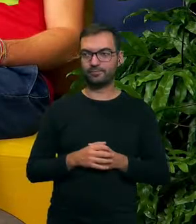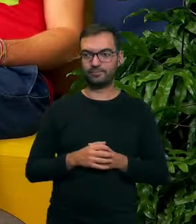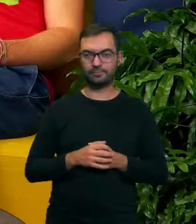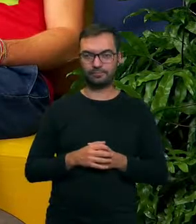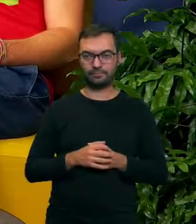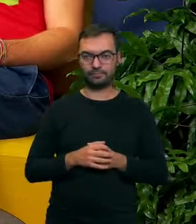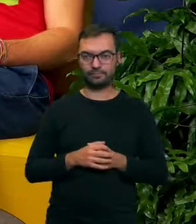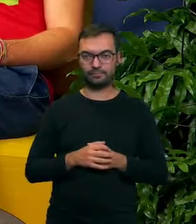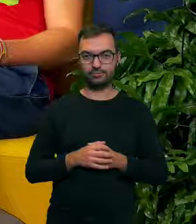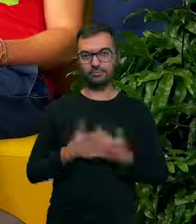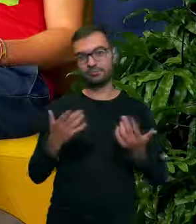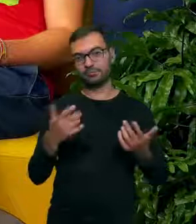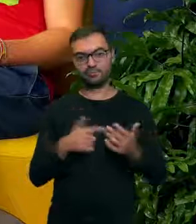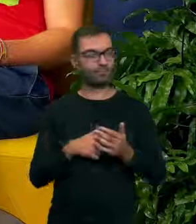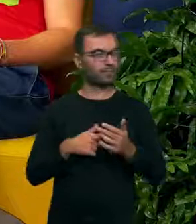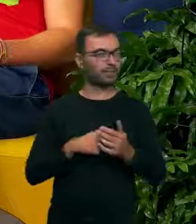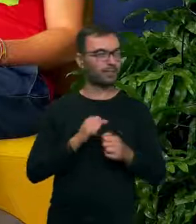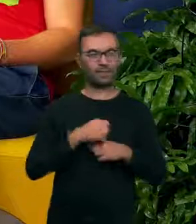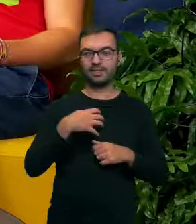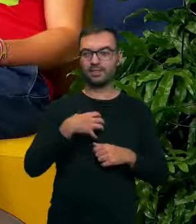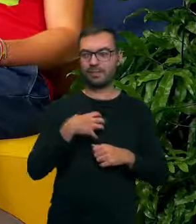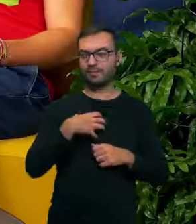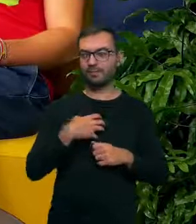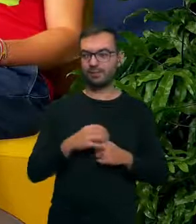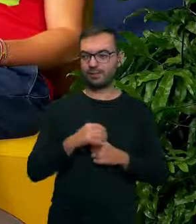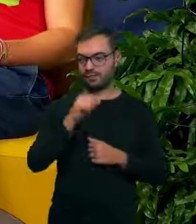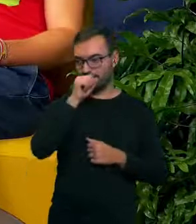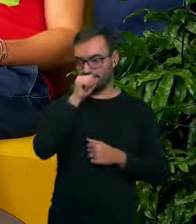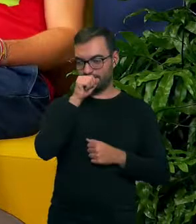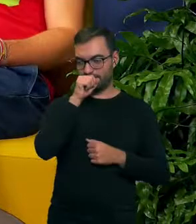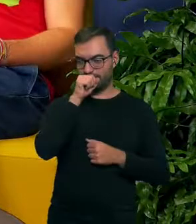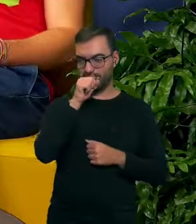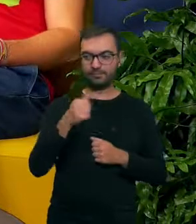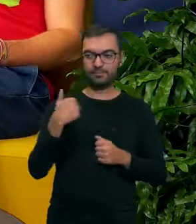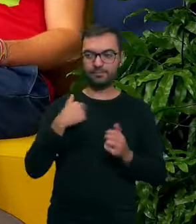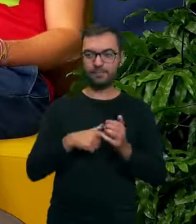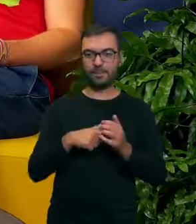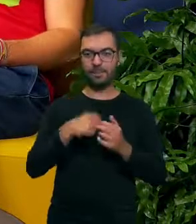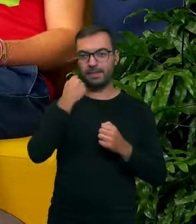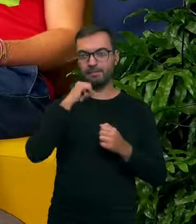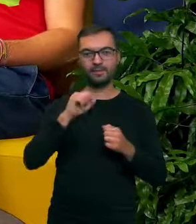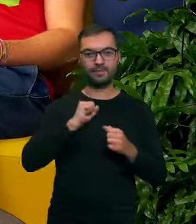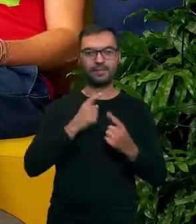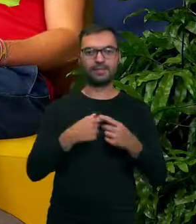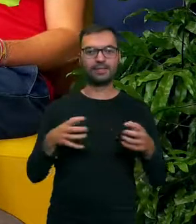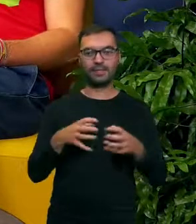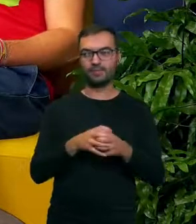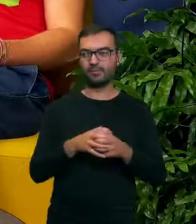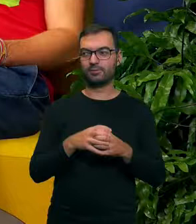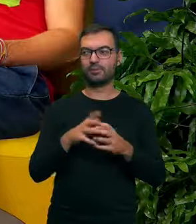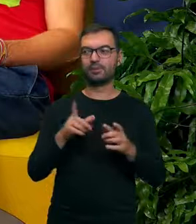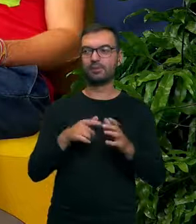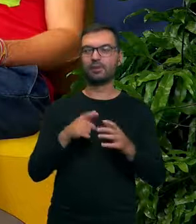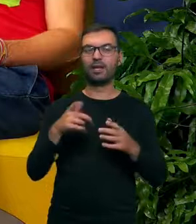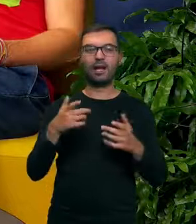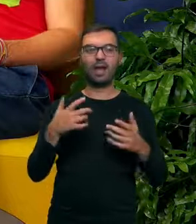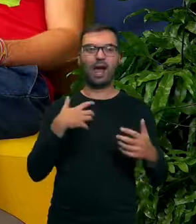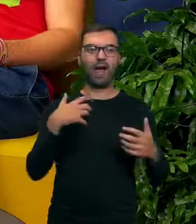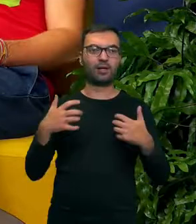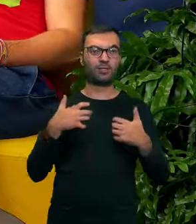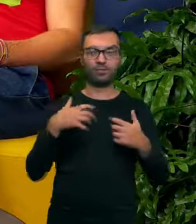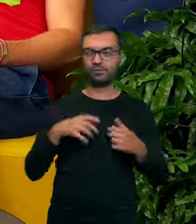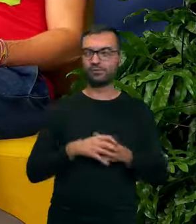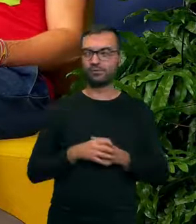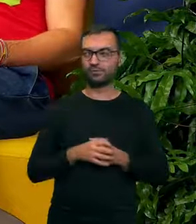Znaczy, no tak, to muszę, no to nie jest jakby zabawne, to jest takie przyjemne, że mieliśmy naprawdę bardzo fajną ekipę, jeżeli chodzi o skład aktorski, w ogóle jeżeli